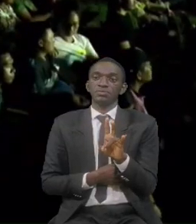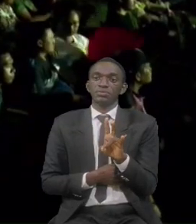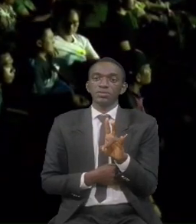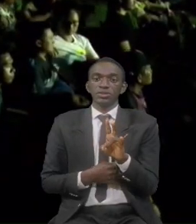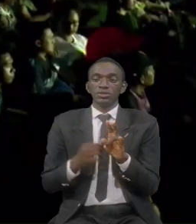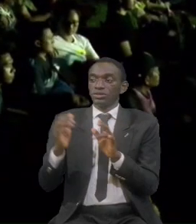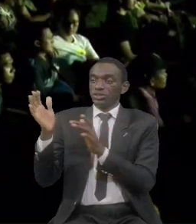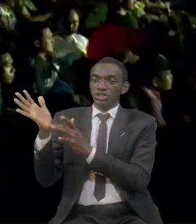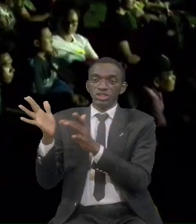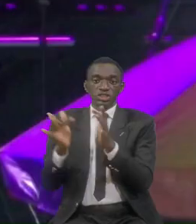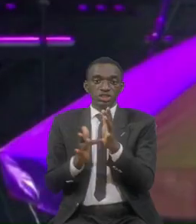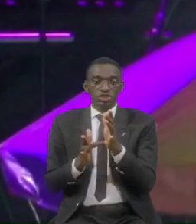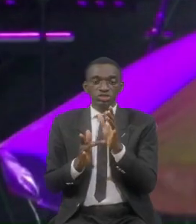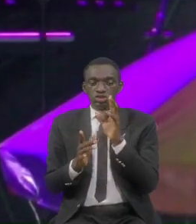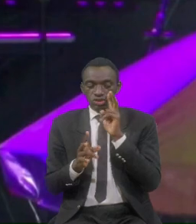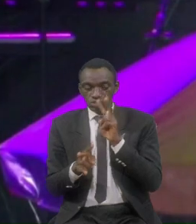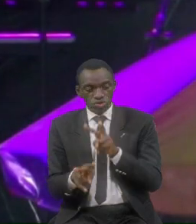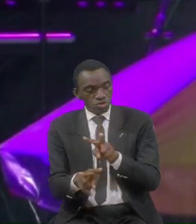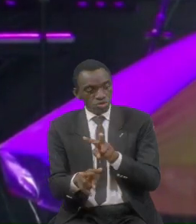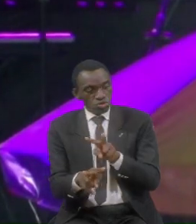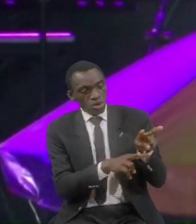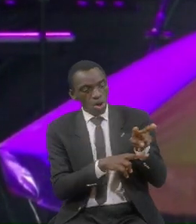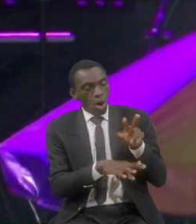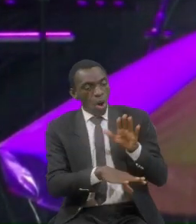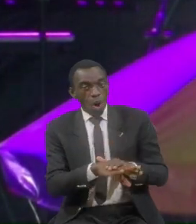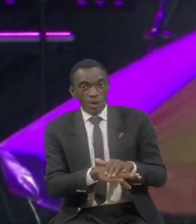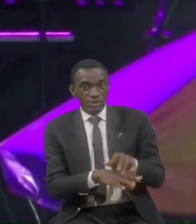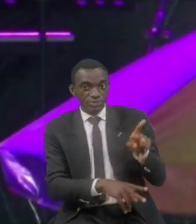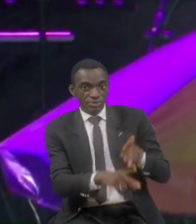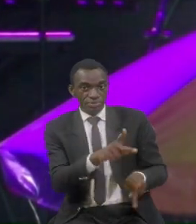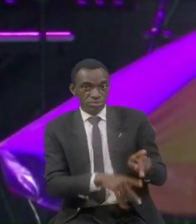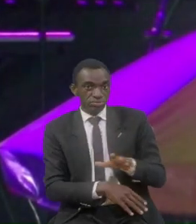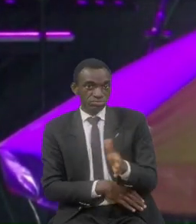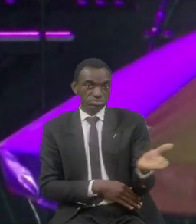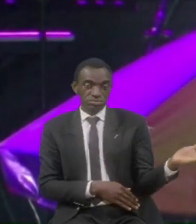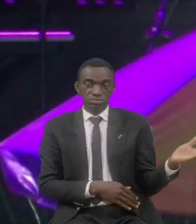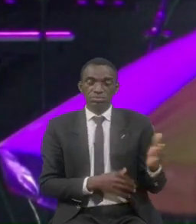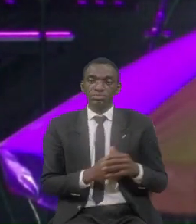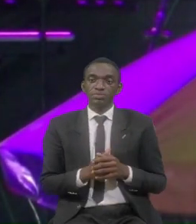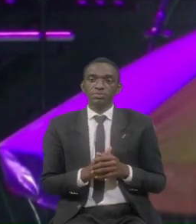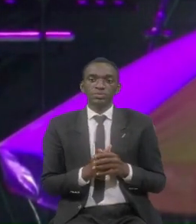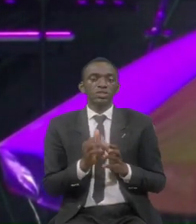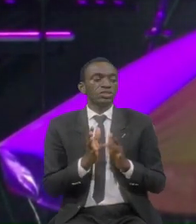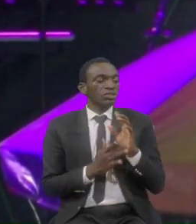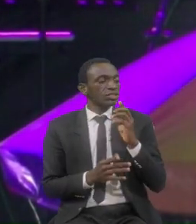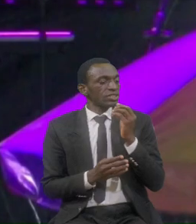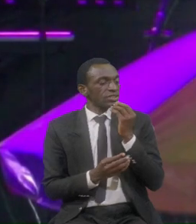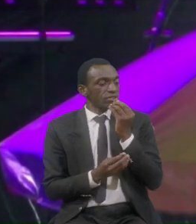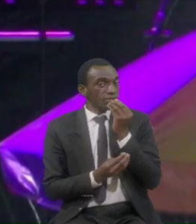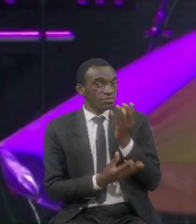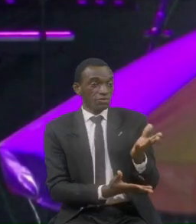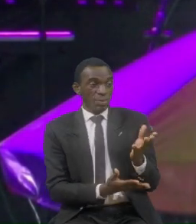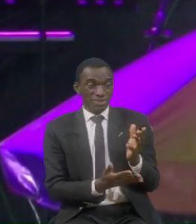Jesus looking upon them. Og nitan-aw si Jesus ngadto kanila. Says with men